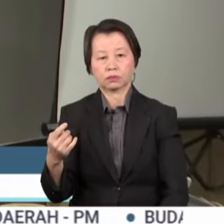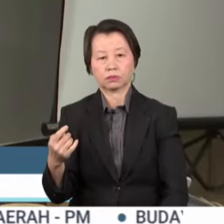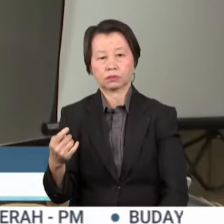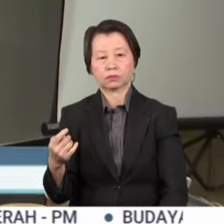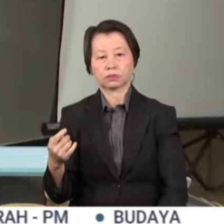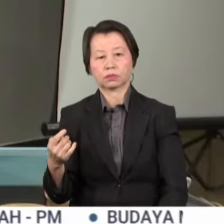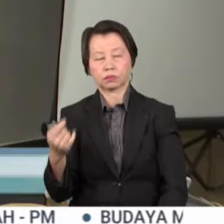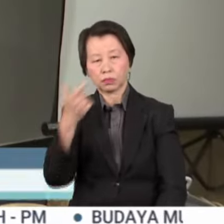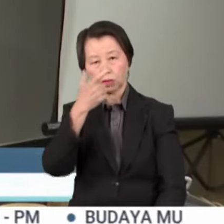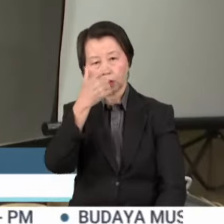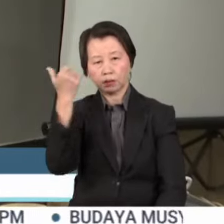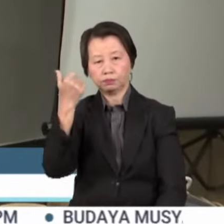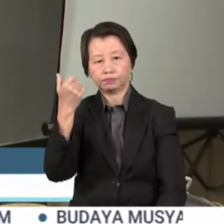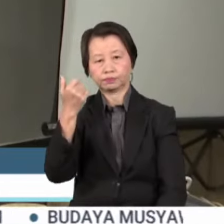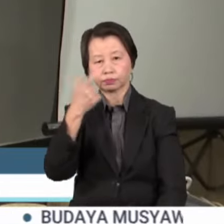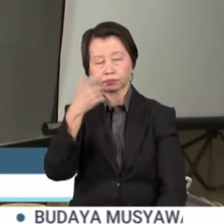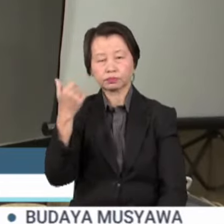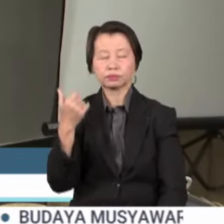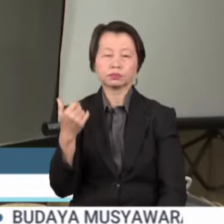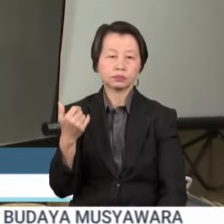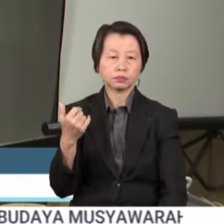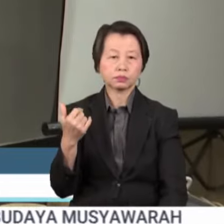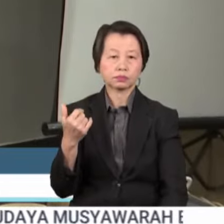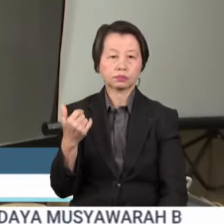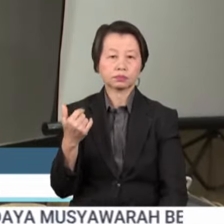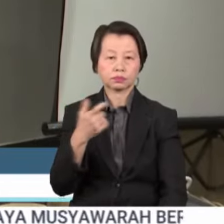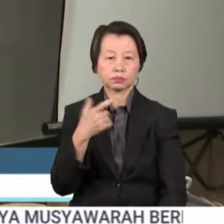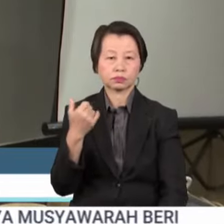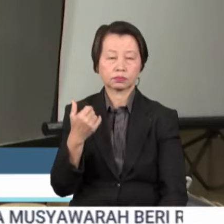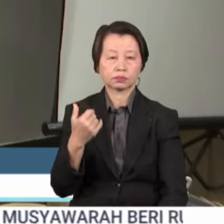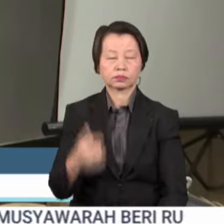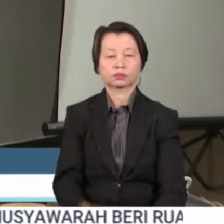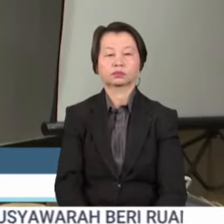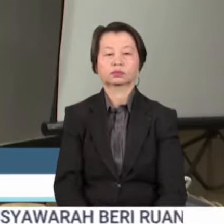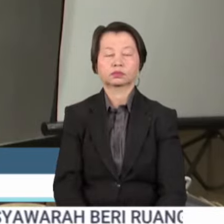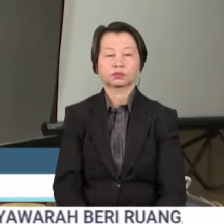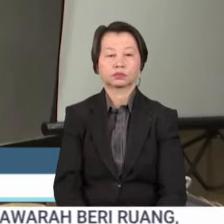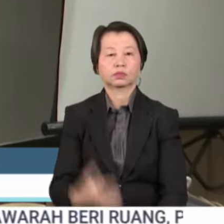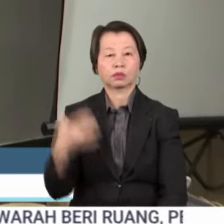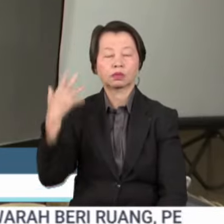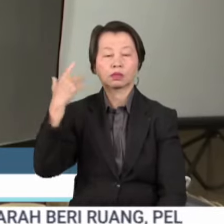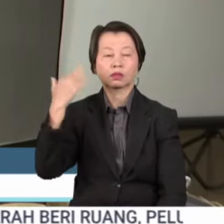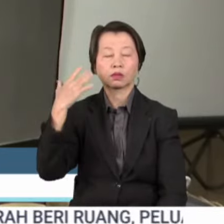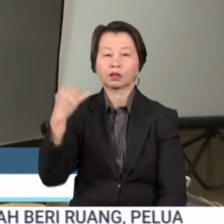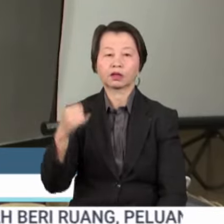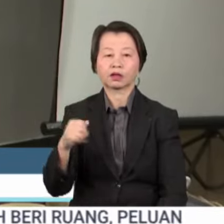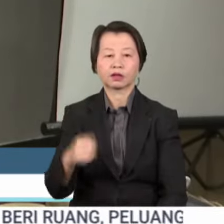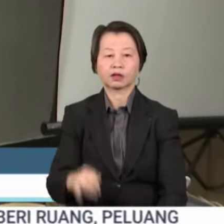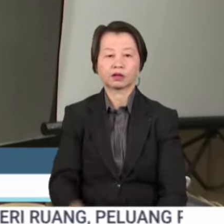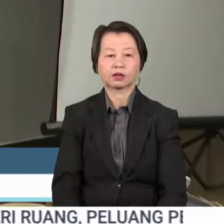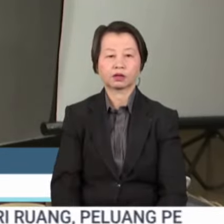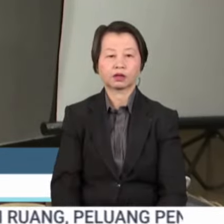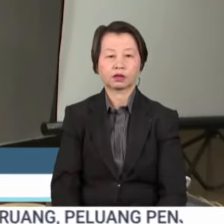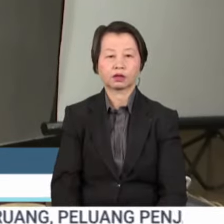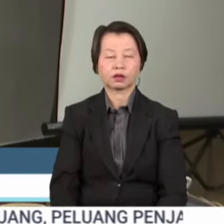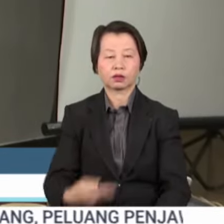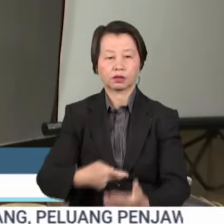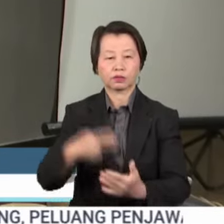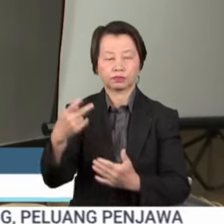kerana bila kita mempromosikan budaya atau